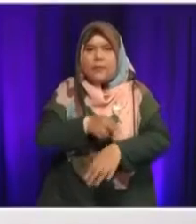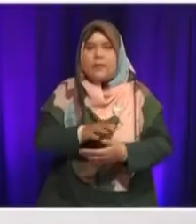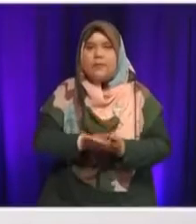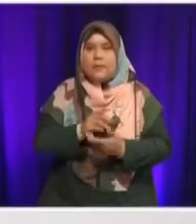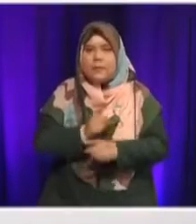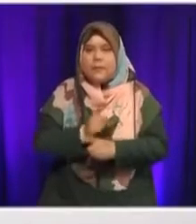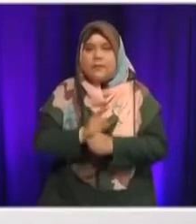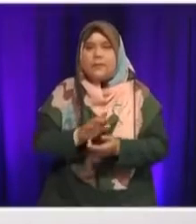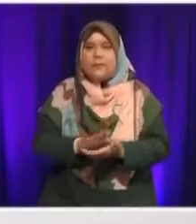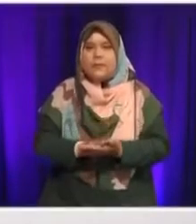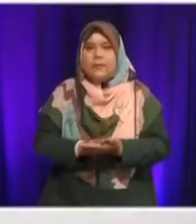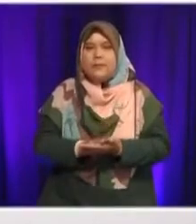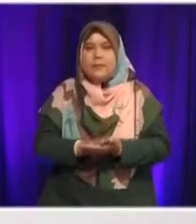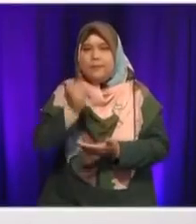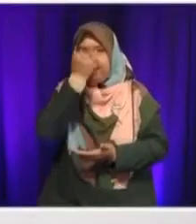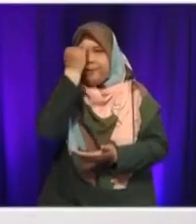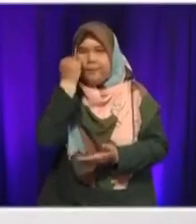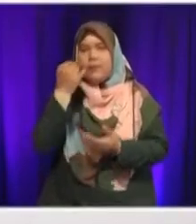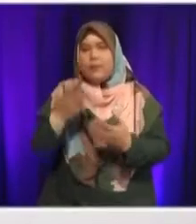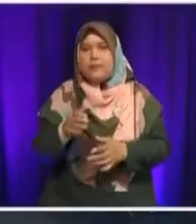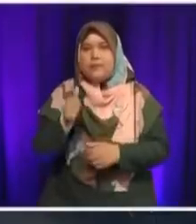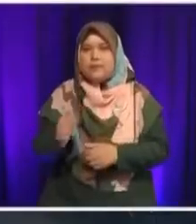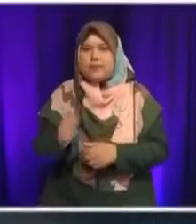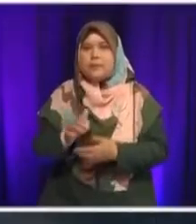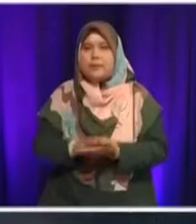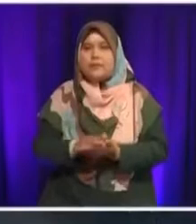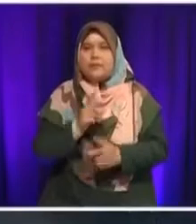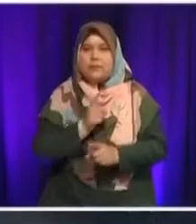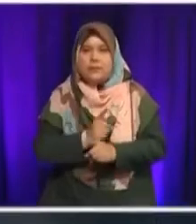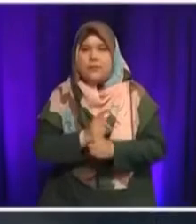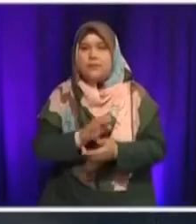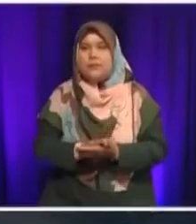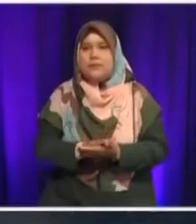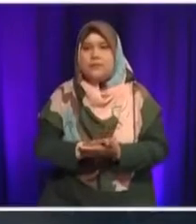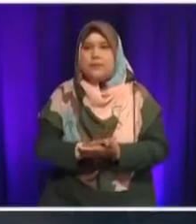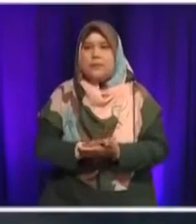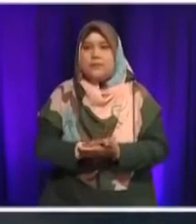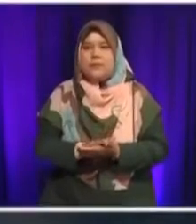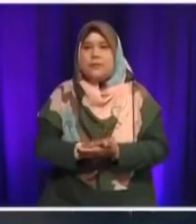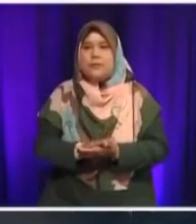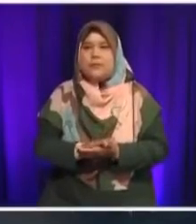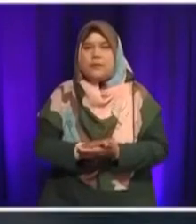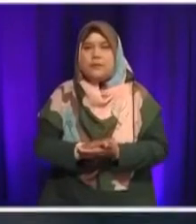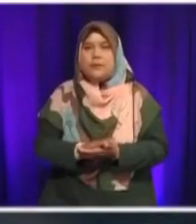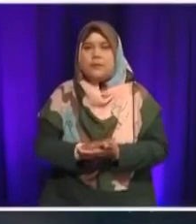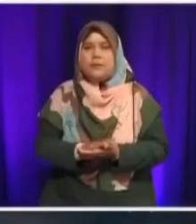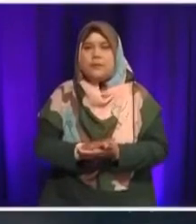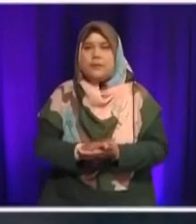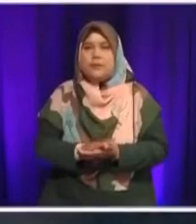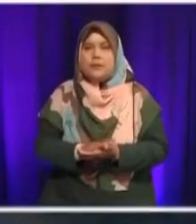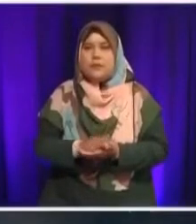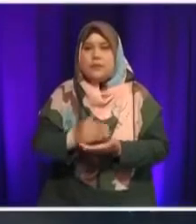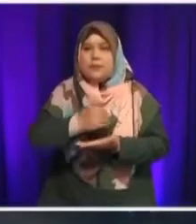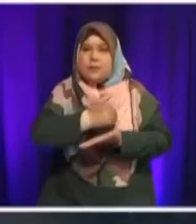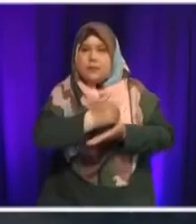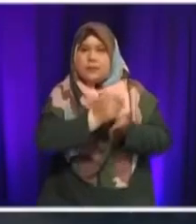jadinya oke anda buat itu udah bagus dah Iya dah Betul lah jadi dengan tak kena cuaca di kita menggunakan Scraper